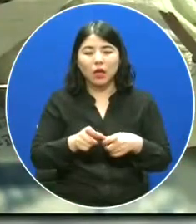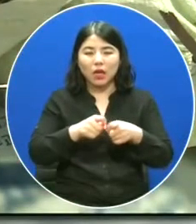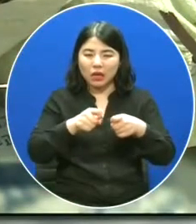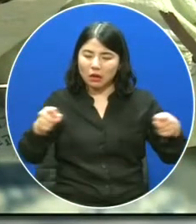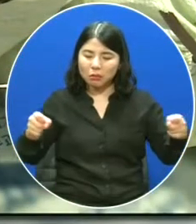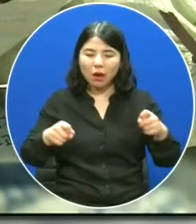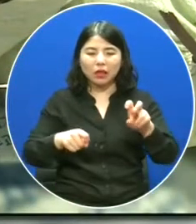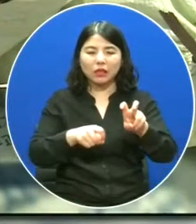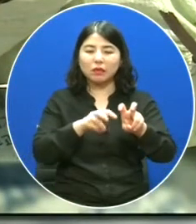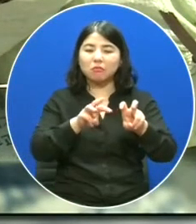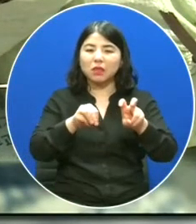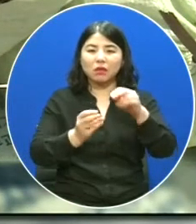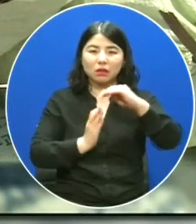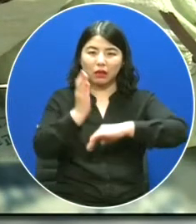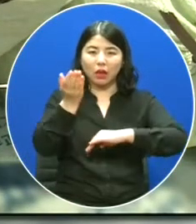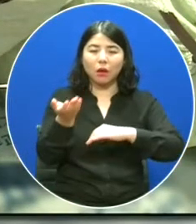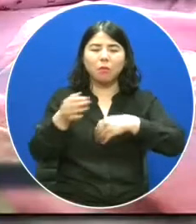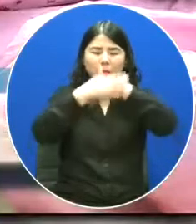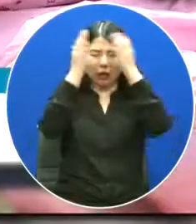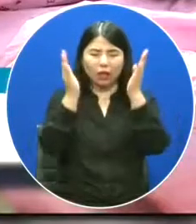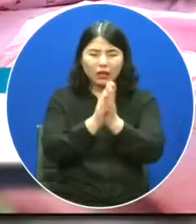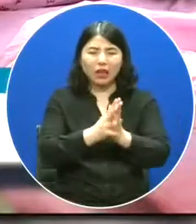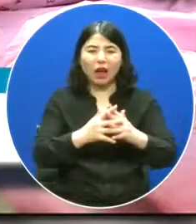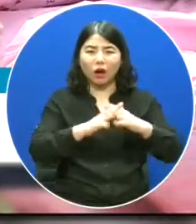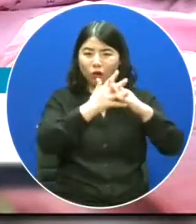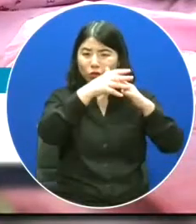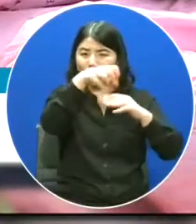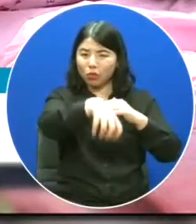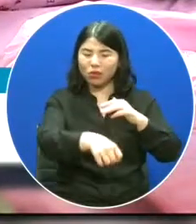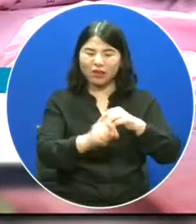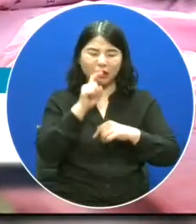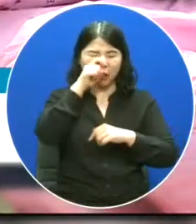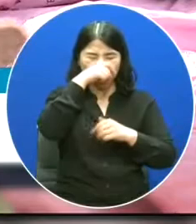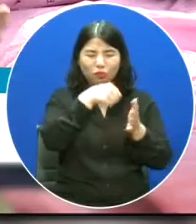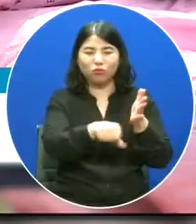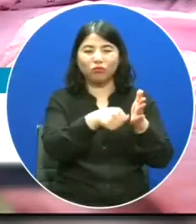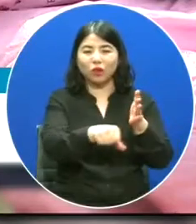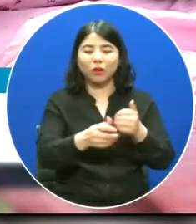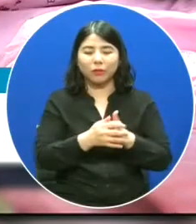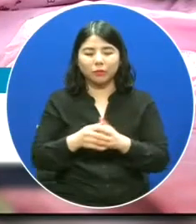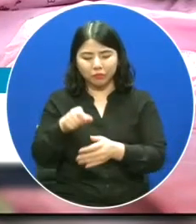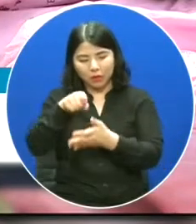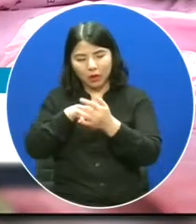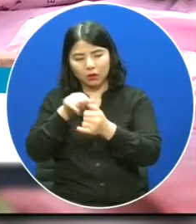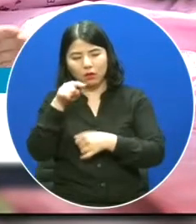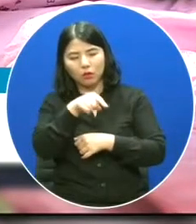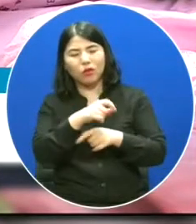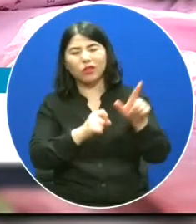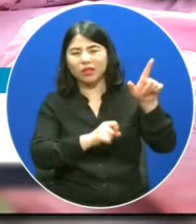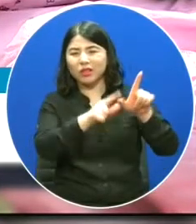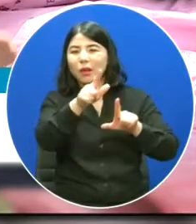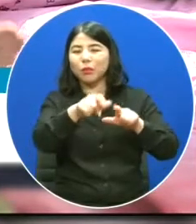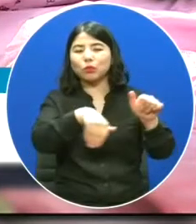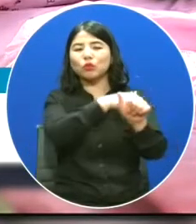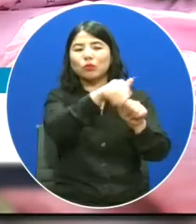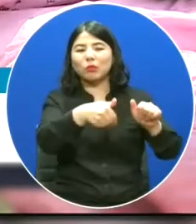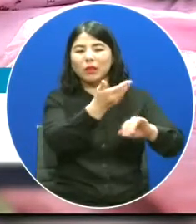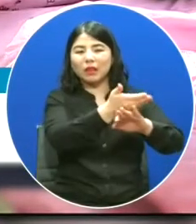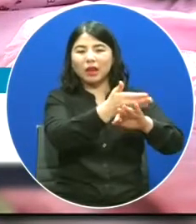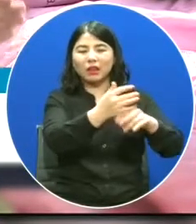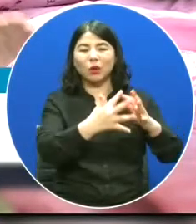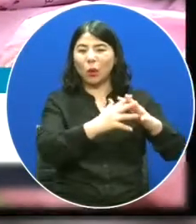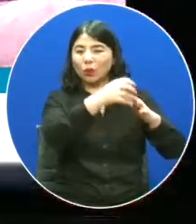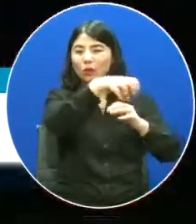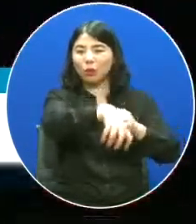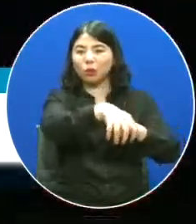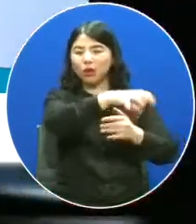20m 이상인데 모두 건설 현장 등에서 나온 산업 폐기물입니다. 기자는 대부분 인근에 위치한 타지역